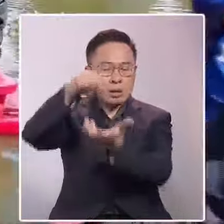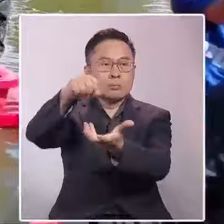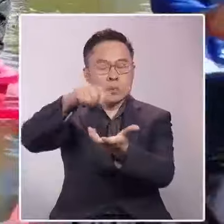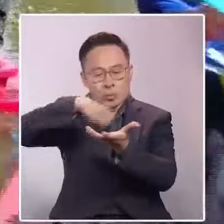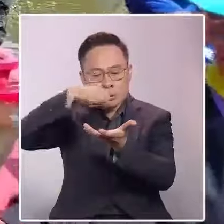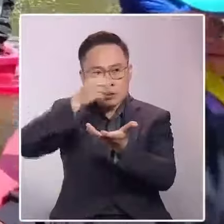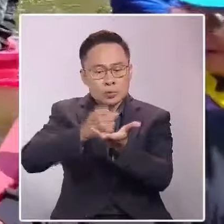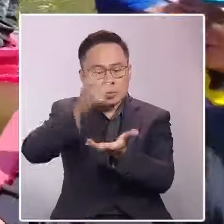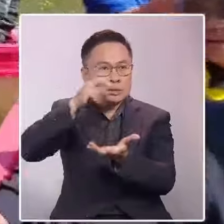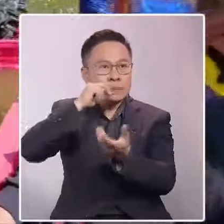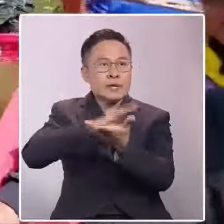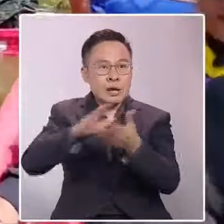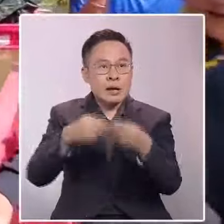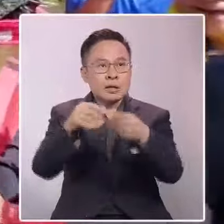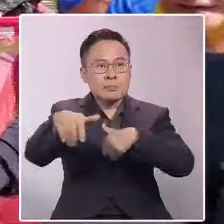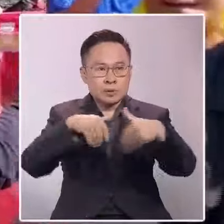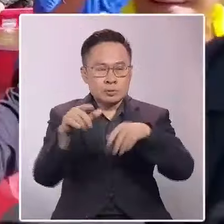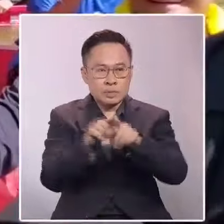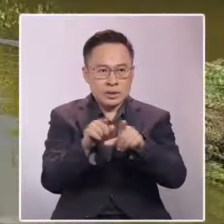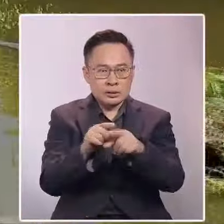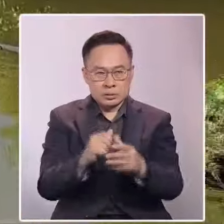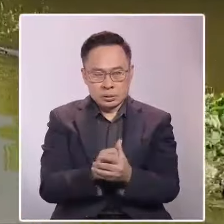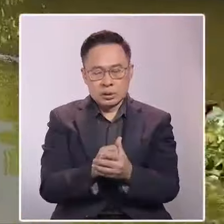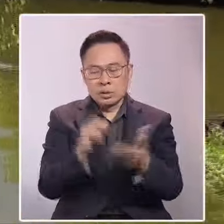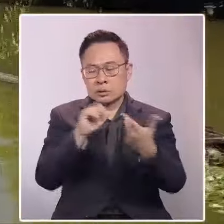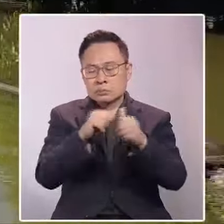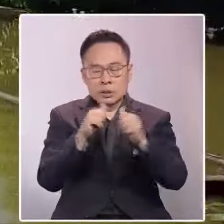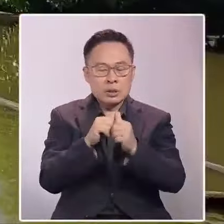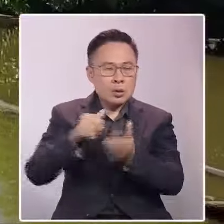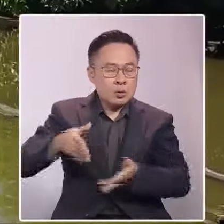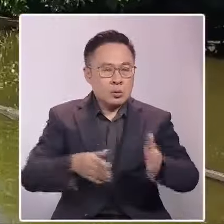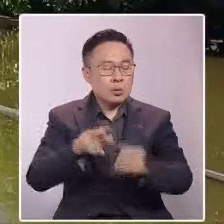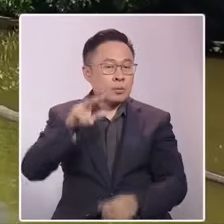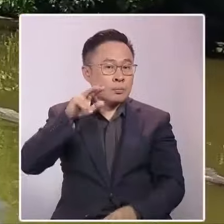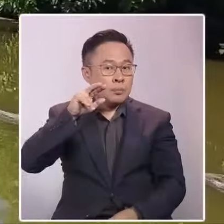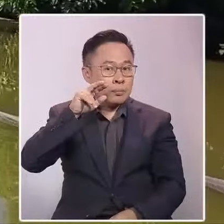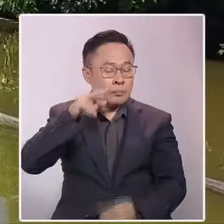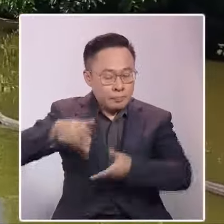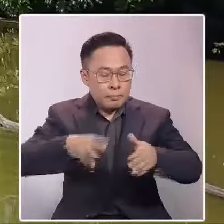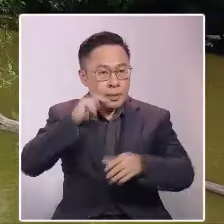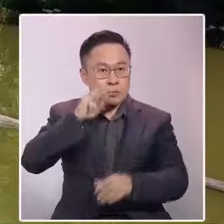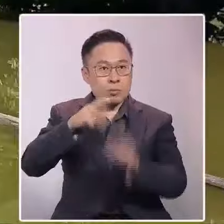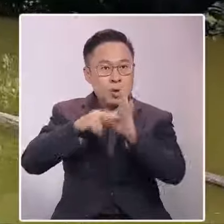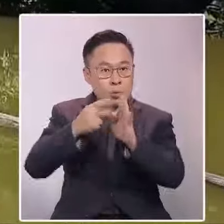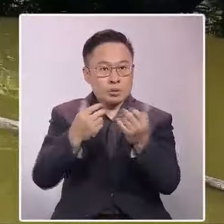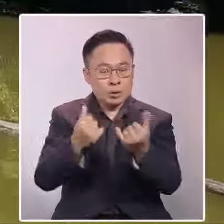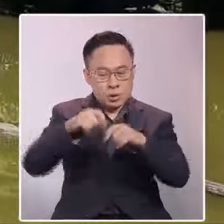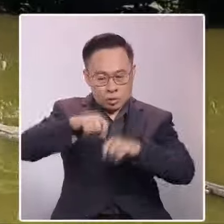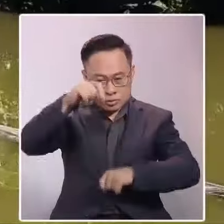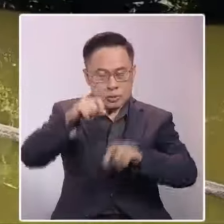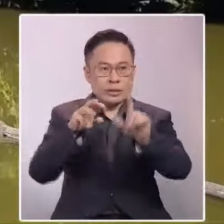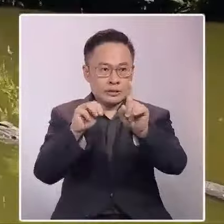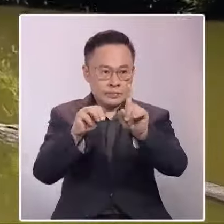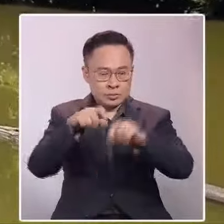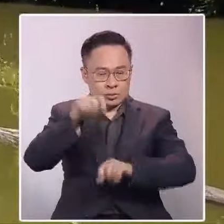นำอาหารเนี่ยมาแจกจ่ายให้กับพี่น้องประชาชนนะครับส่วนสถานการณ์น้ำในแม่น้ำวังนะครับตอนนี้สูงกว่าระดับตลิ่งเนี่ย 1มต